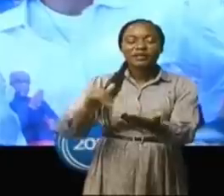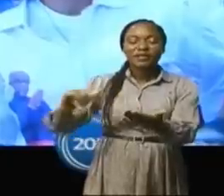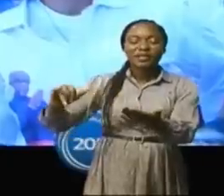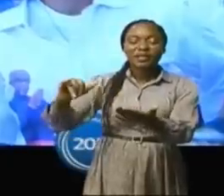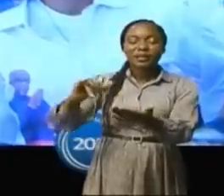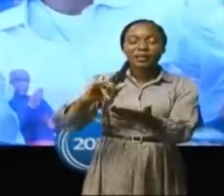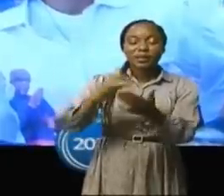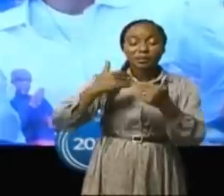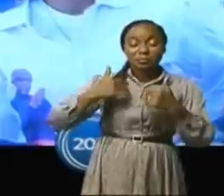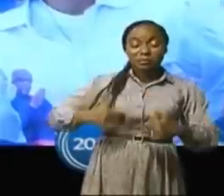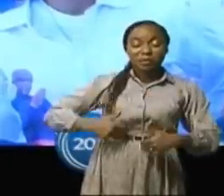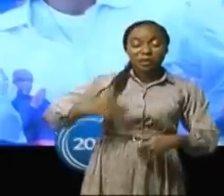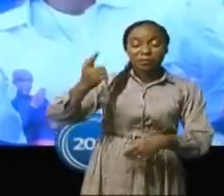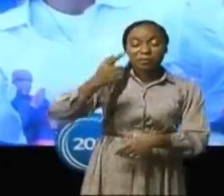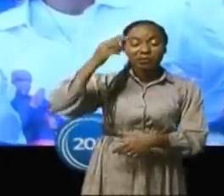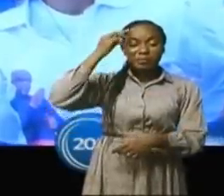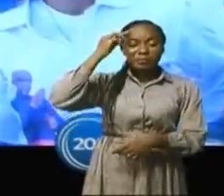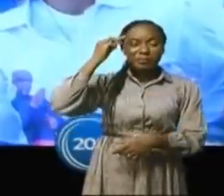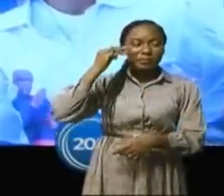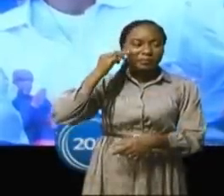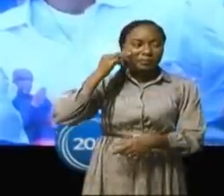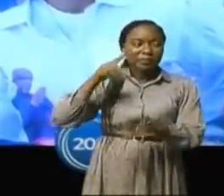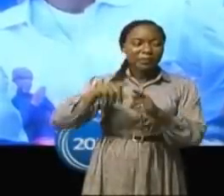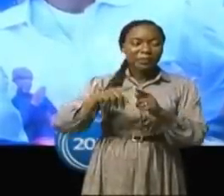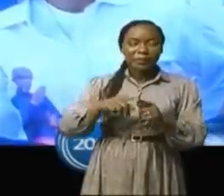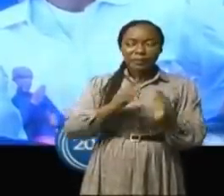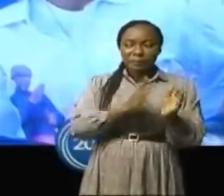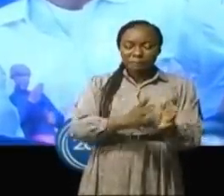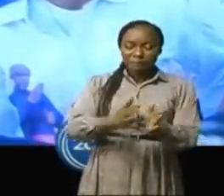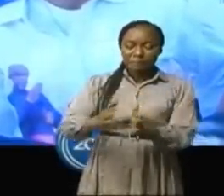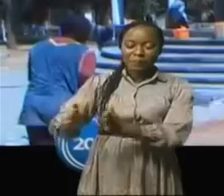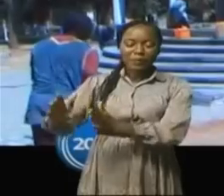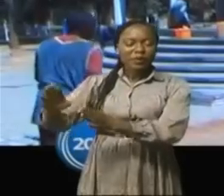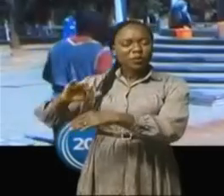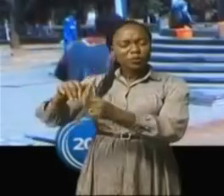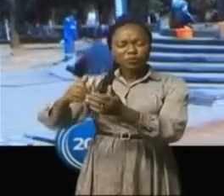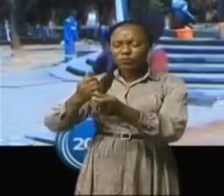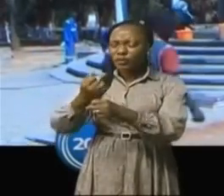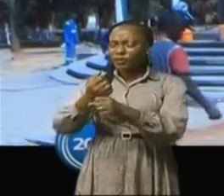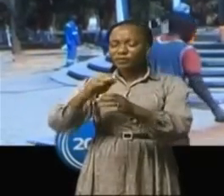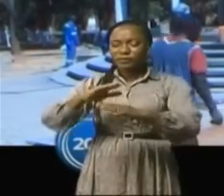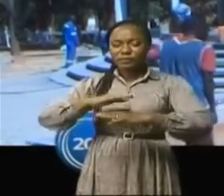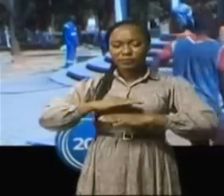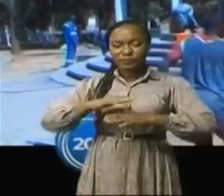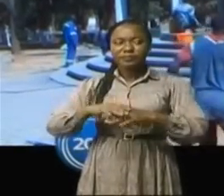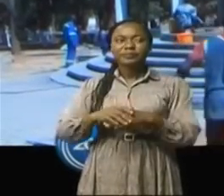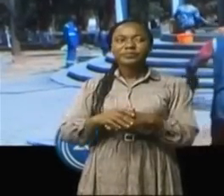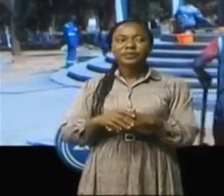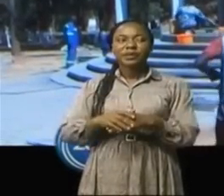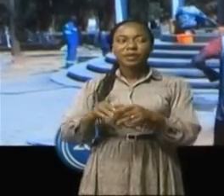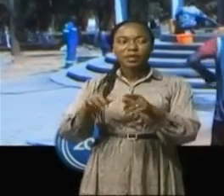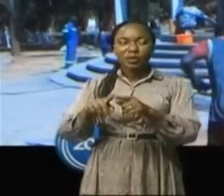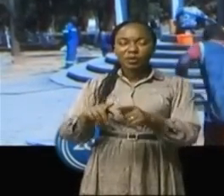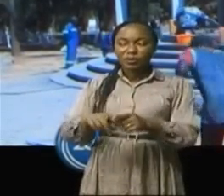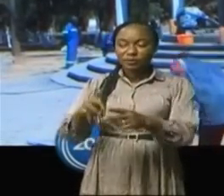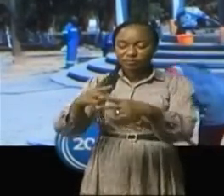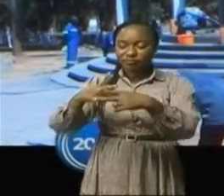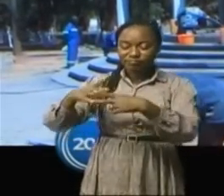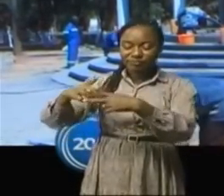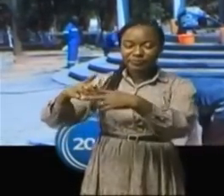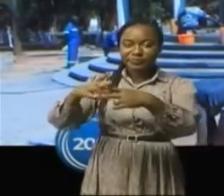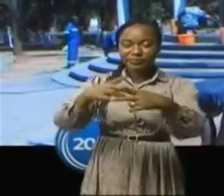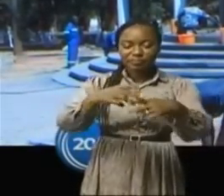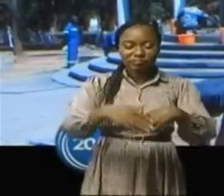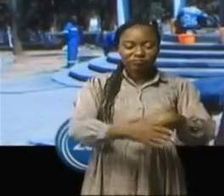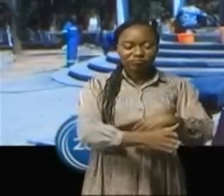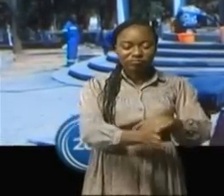Premier ministre parce que le taux de réalisation des travaux a été vraiment déjà satisfaisant. La tournée de la dépouille de Patrice Emery Lumumba se poursuit à